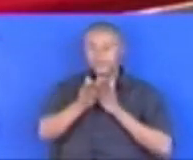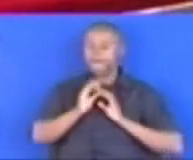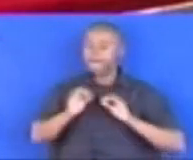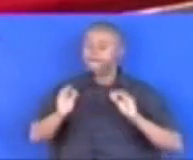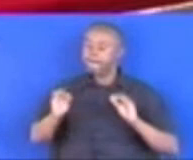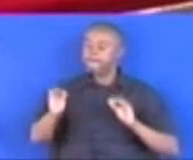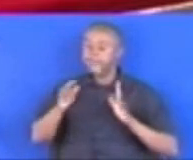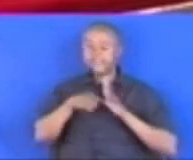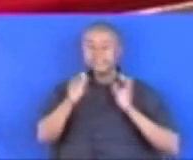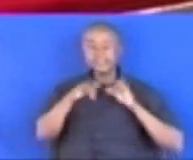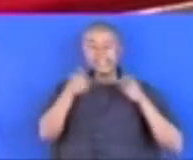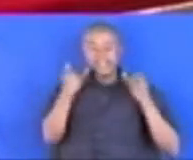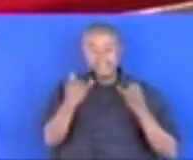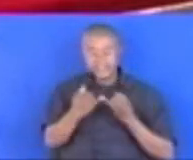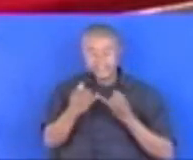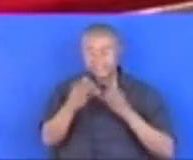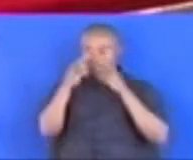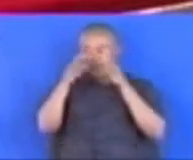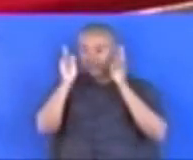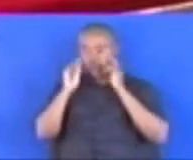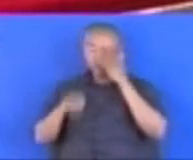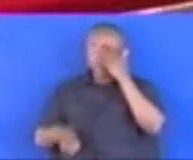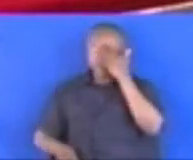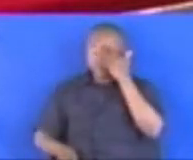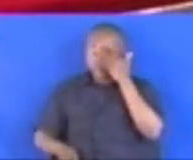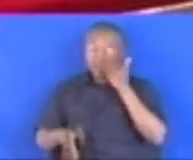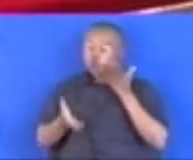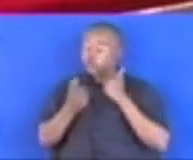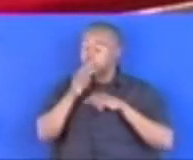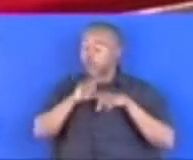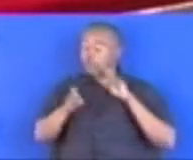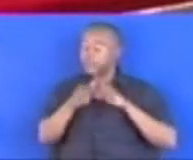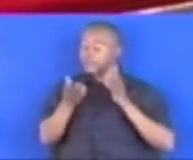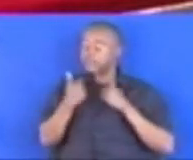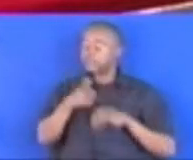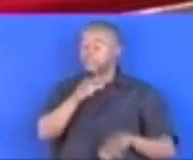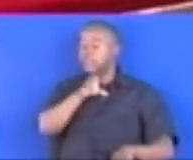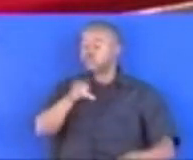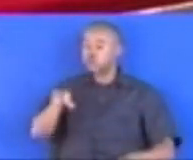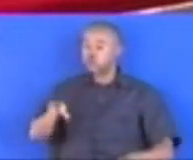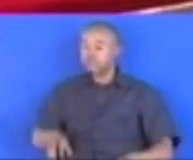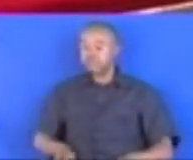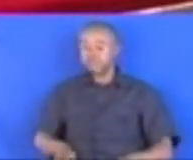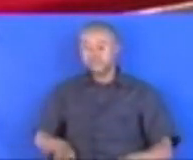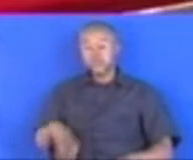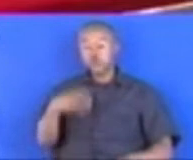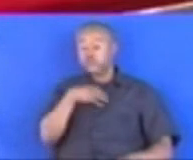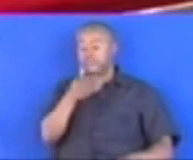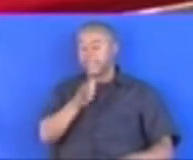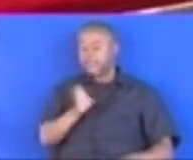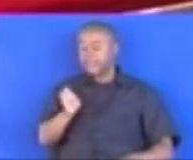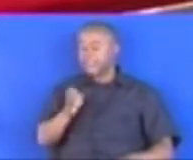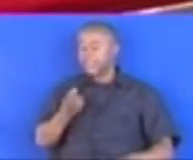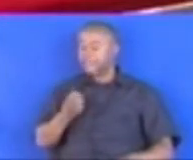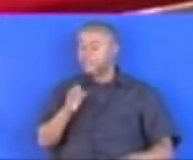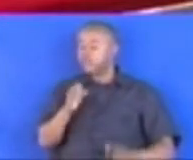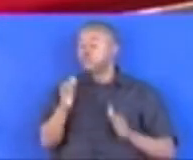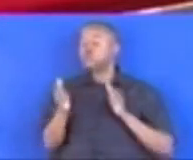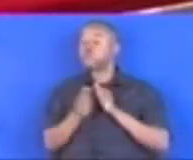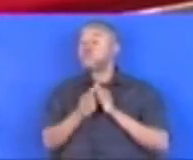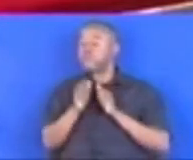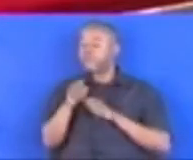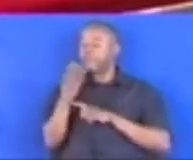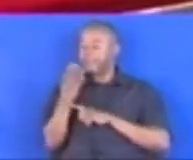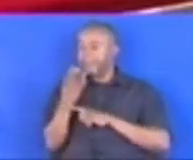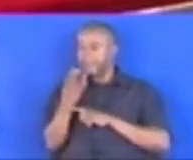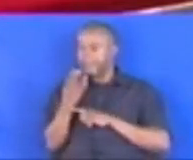taasisi zetu ili kutoa mafunzo yanayokidhi mahitaji ya soko. Tumetenga bilioni 10.4 kwa ajili ya jukumu hili, ikiwemo ujenzi wa miundombinu